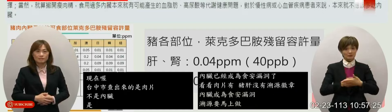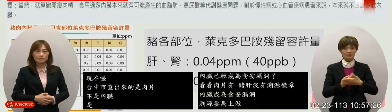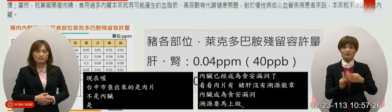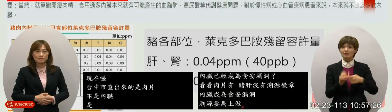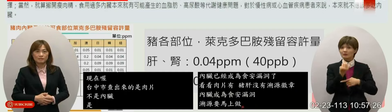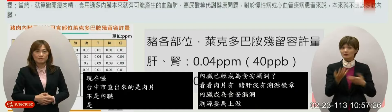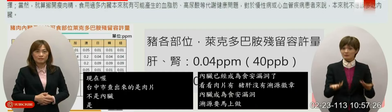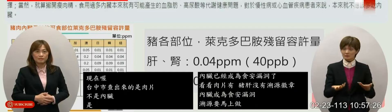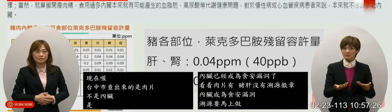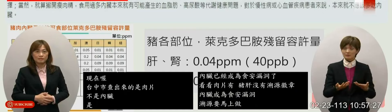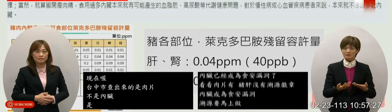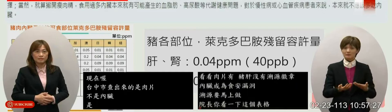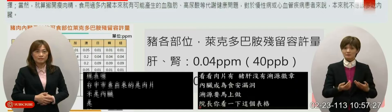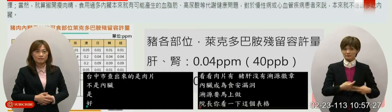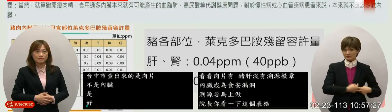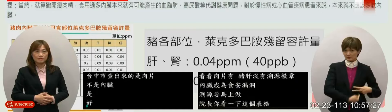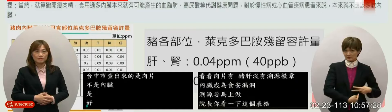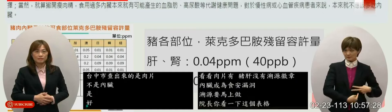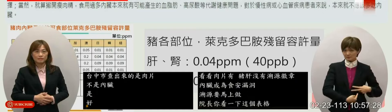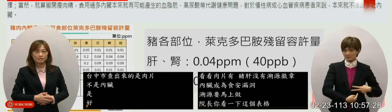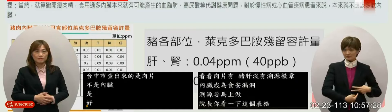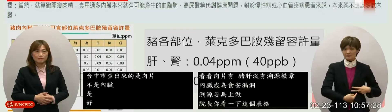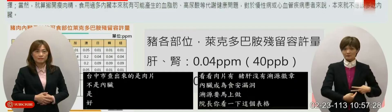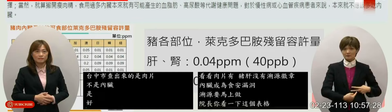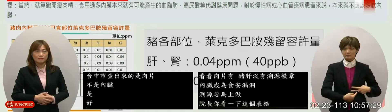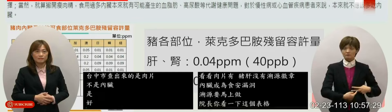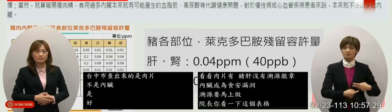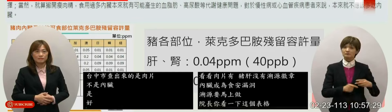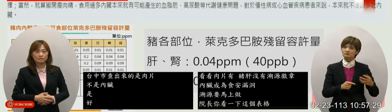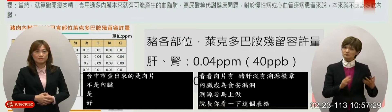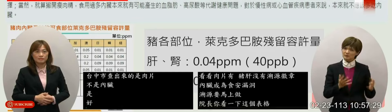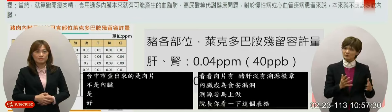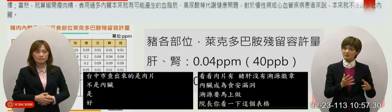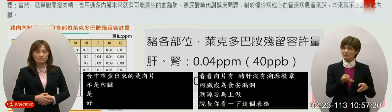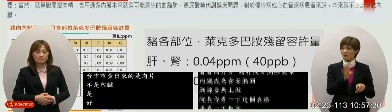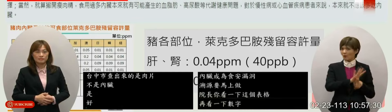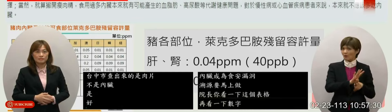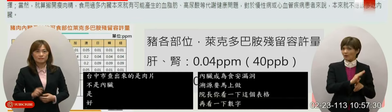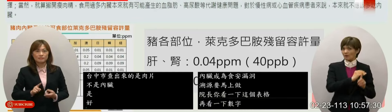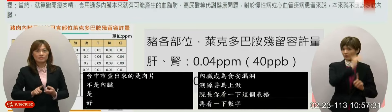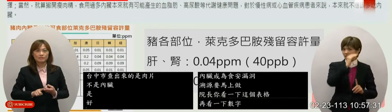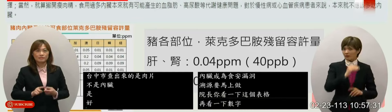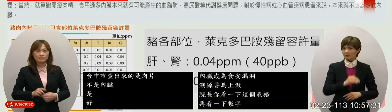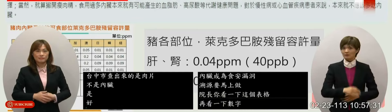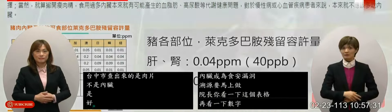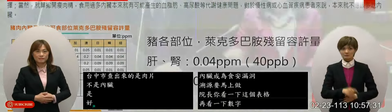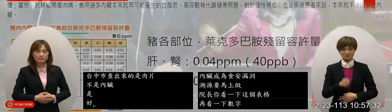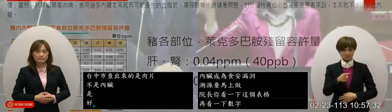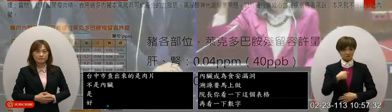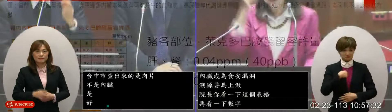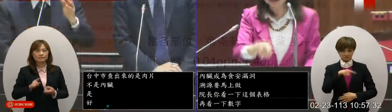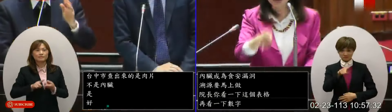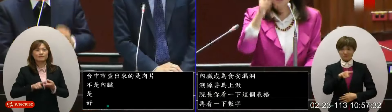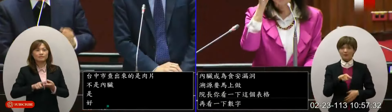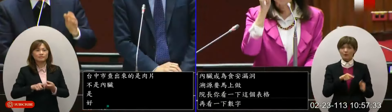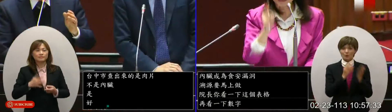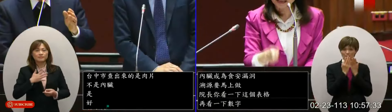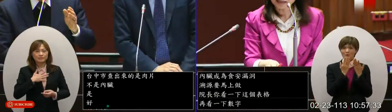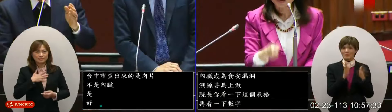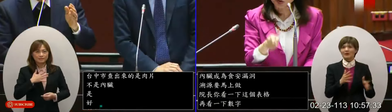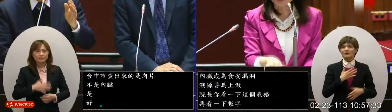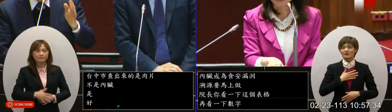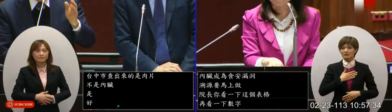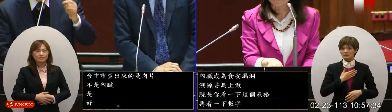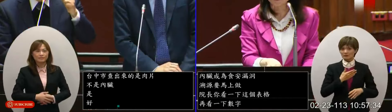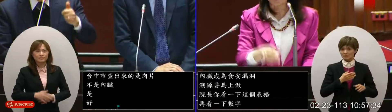肝脏、肾脏跟肌肉是不一样的，肝脏是允许有四倍高。你我的医学背景都了解， 对了， 瘦肉精